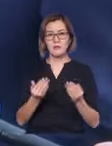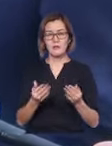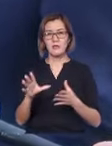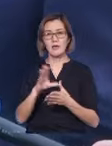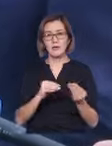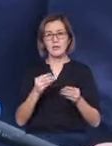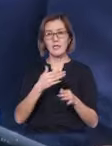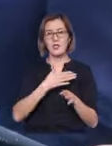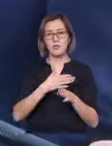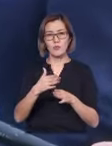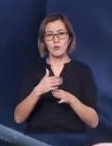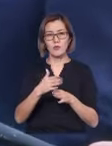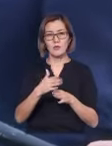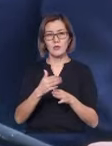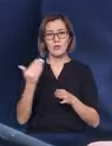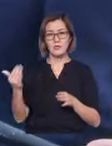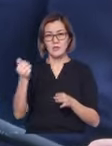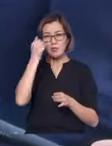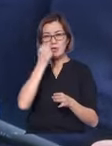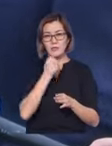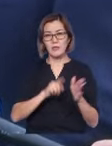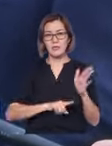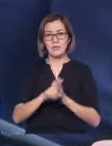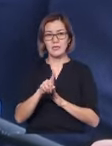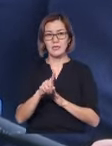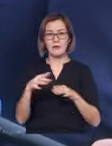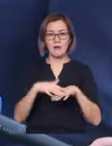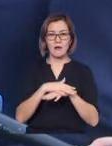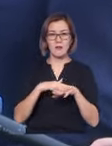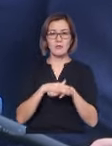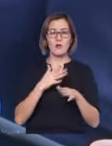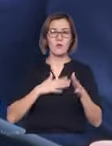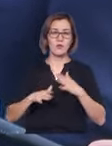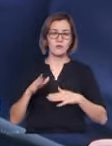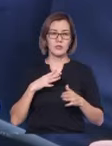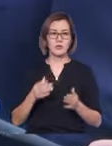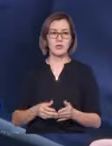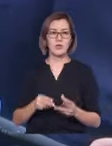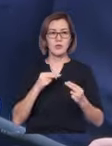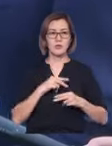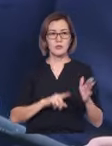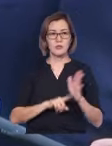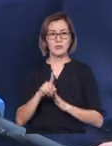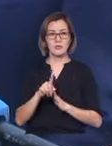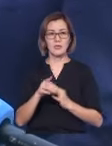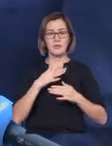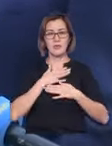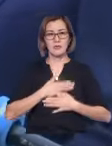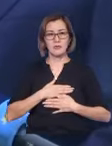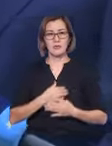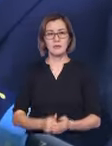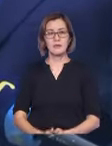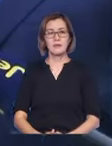бөліп, өзіңізге рахмет, міне басталып жатқанына, мына халық та қуанып, не жасап отыр осы мына жұмыстың басталғанына.